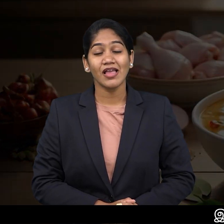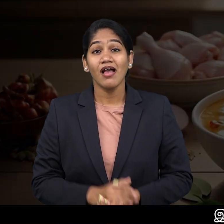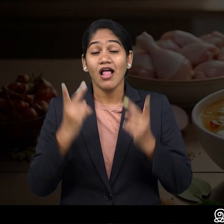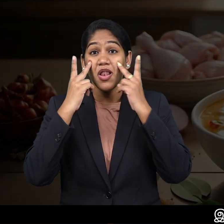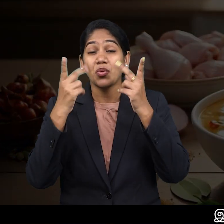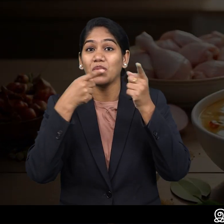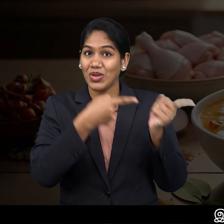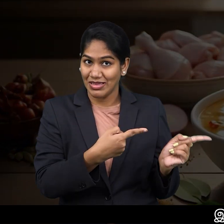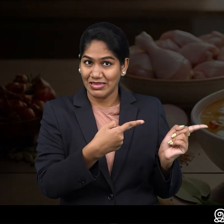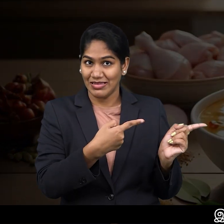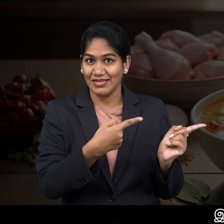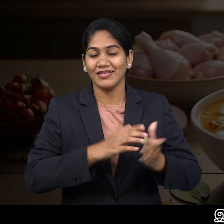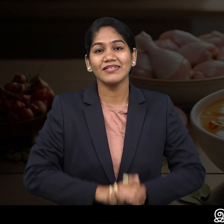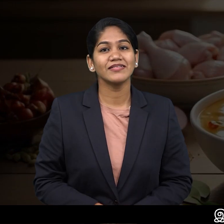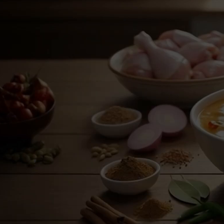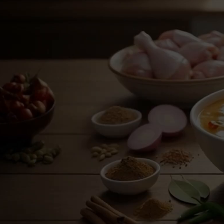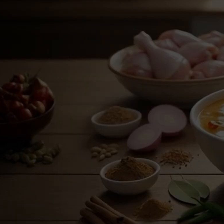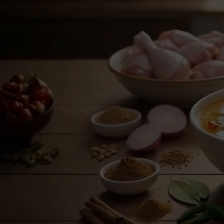இதை பாருங்கள்.